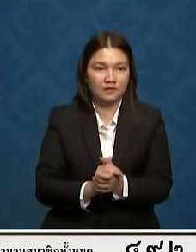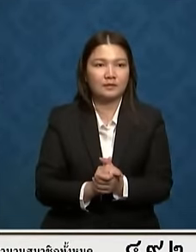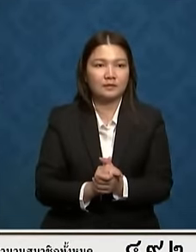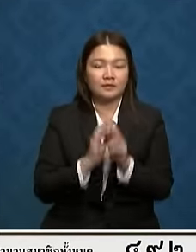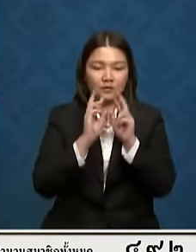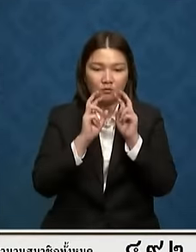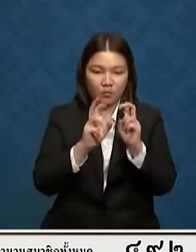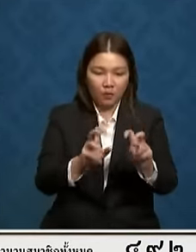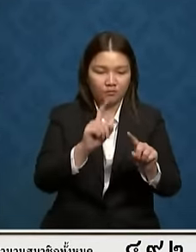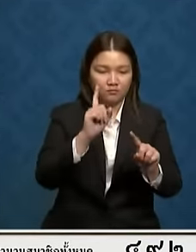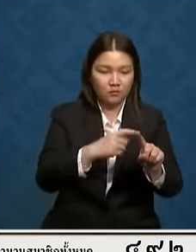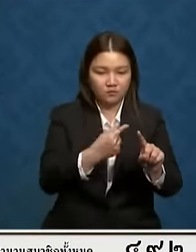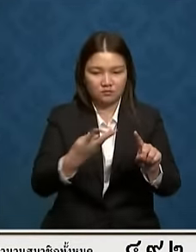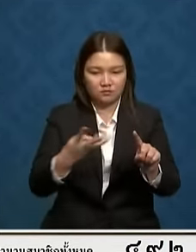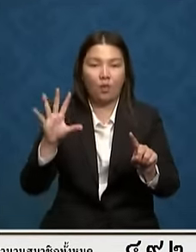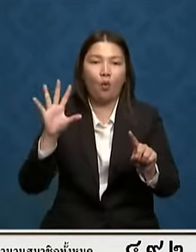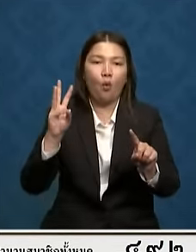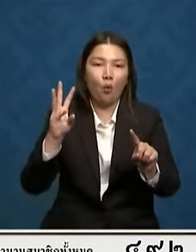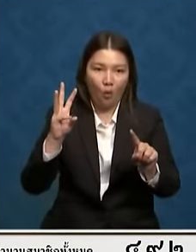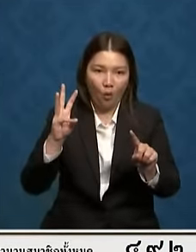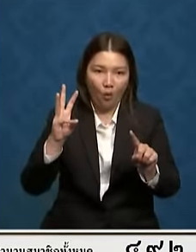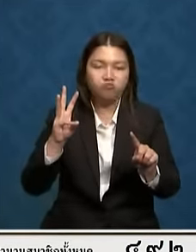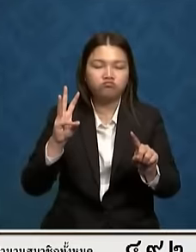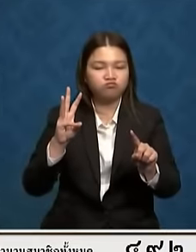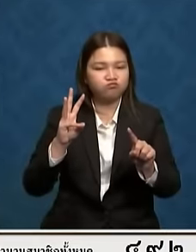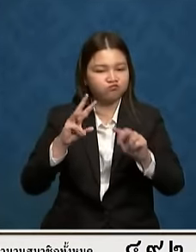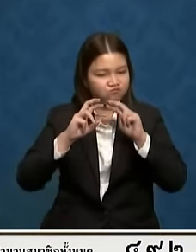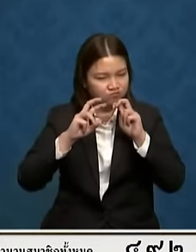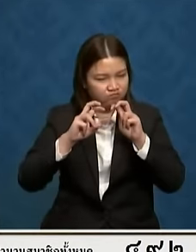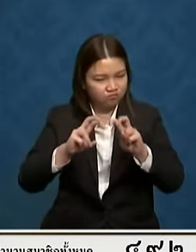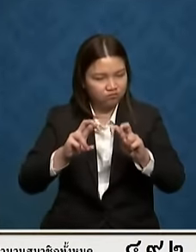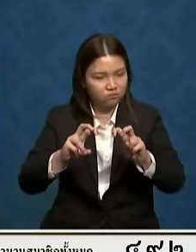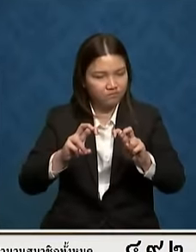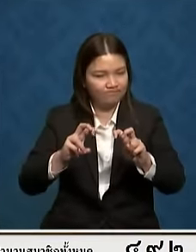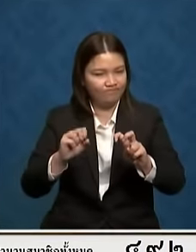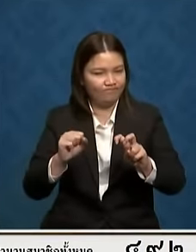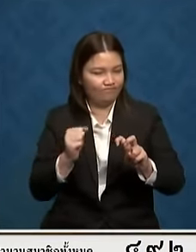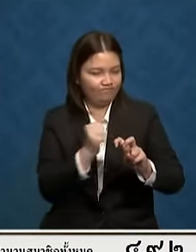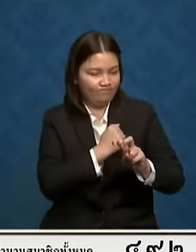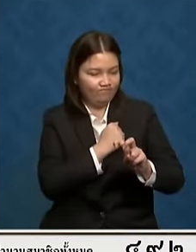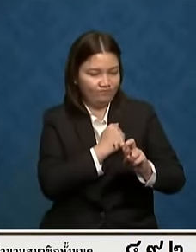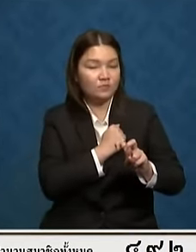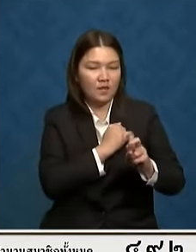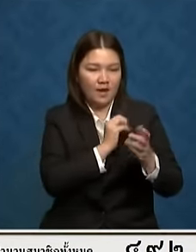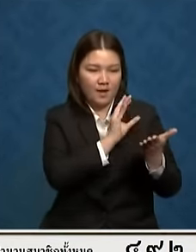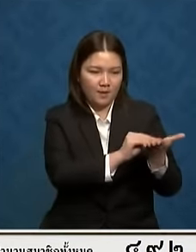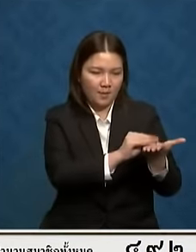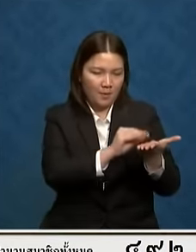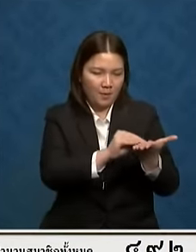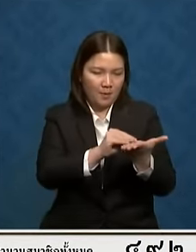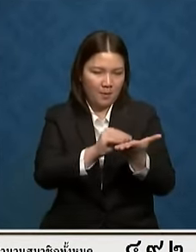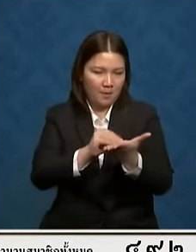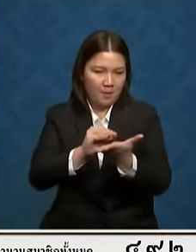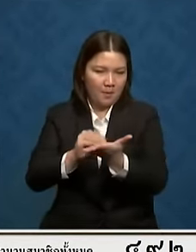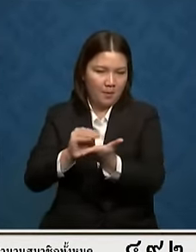ราว 6เดือนอย่างทุ่มเทซึ่งเก็บบันทึกทุกเหตุการณ์ทุก